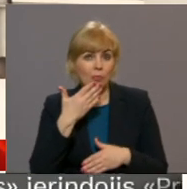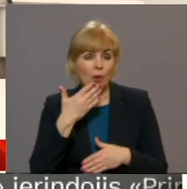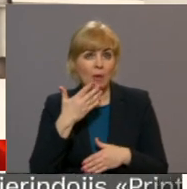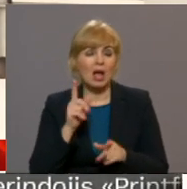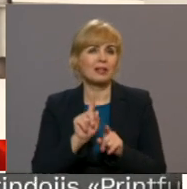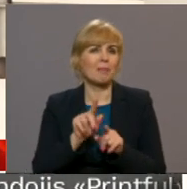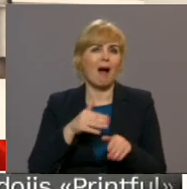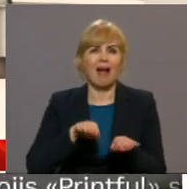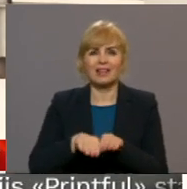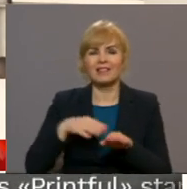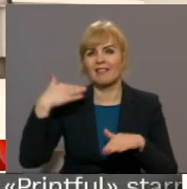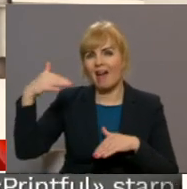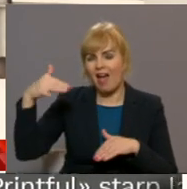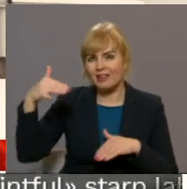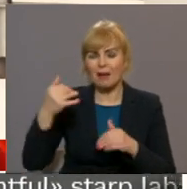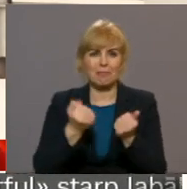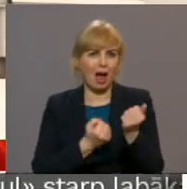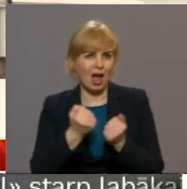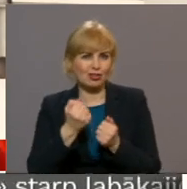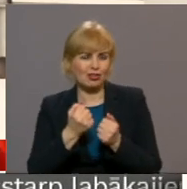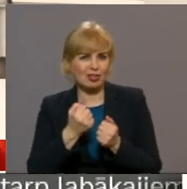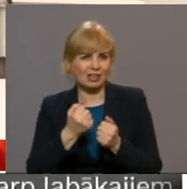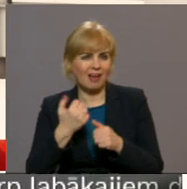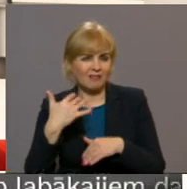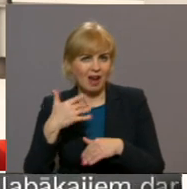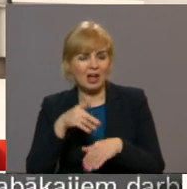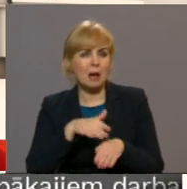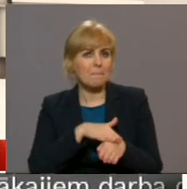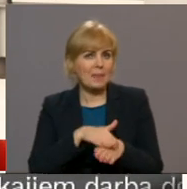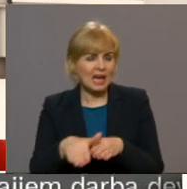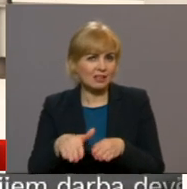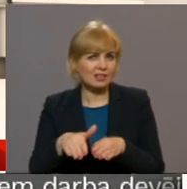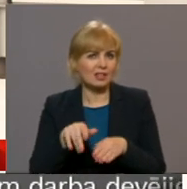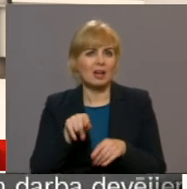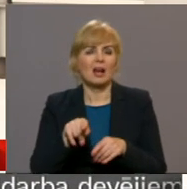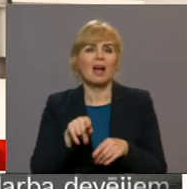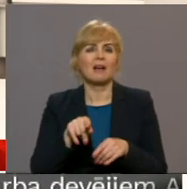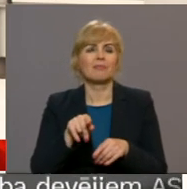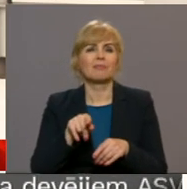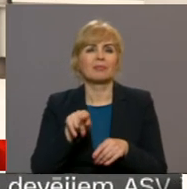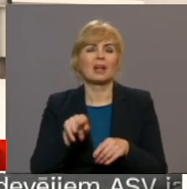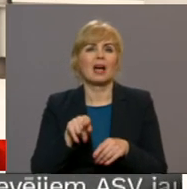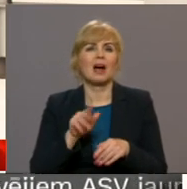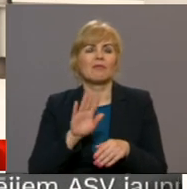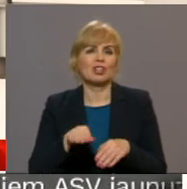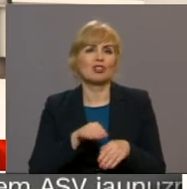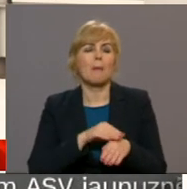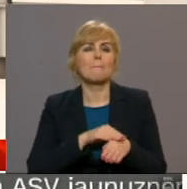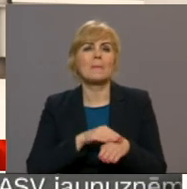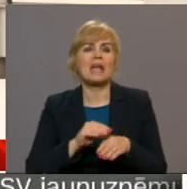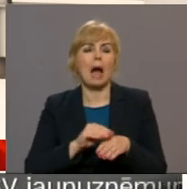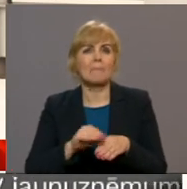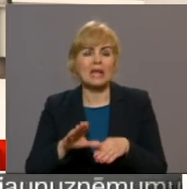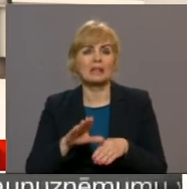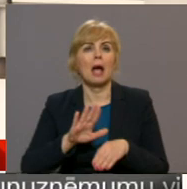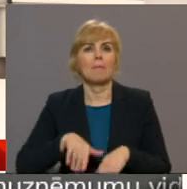ventilācijas gaisu vai eļu mašīnā, viņš ir pilns, viņš ar tām daļām, kuras viņš aiztur, viņš arī piepildās. Līdz ar to pēc